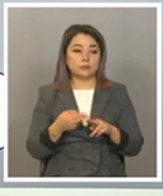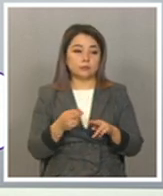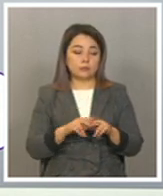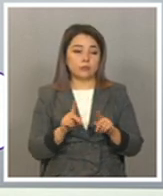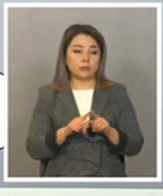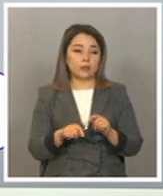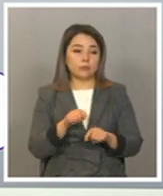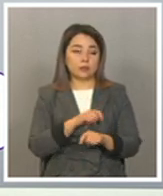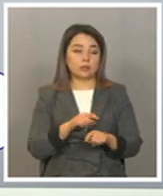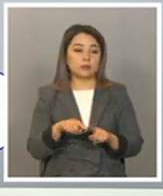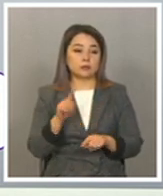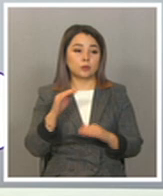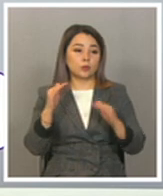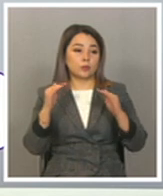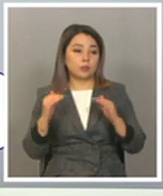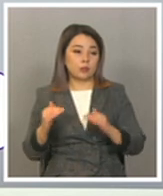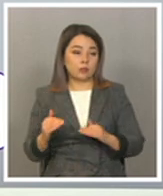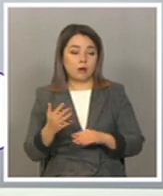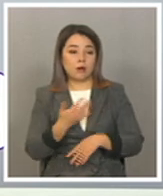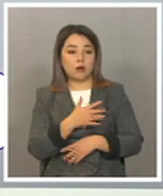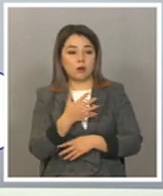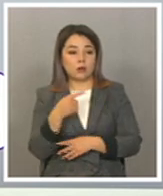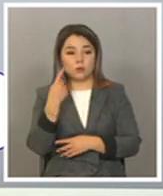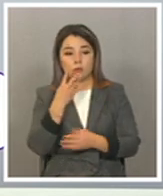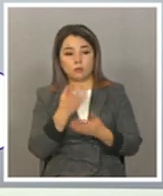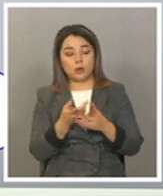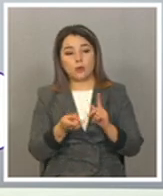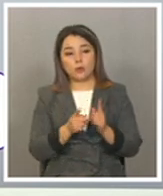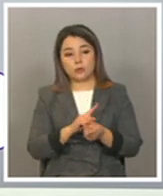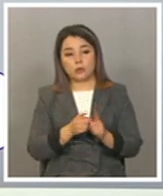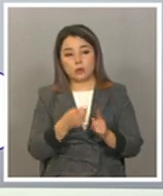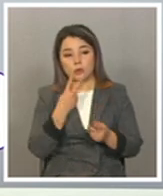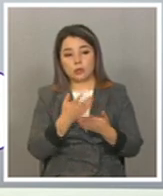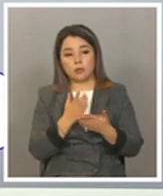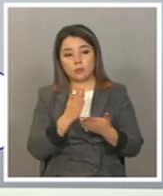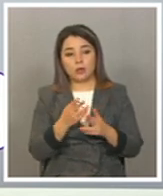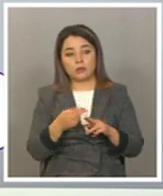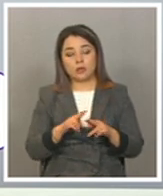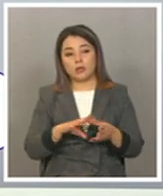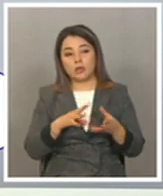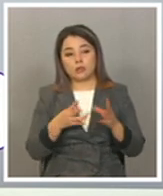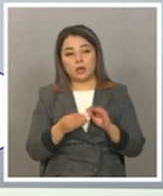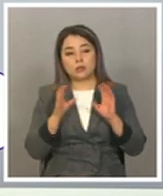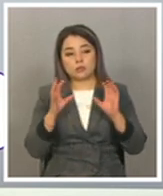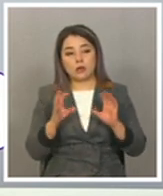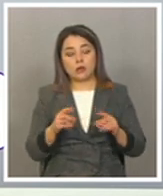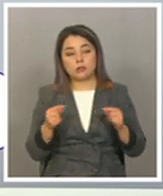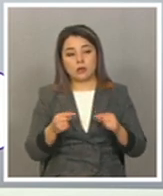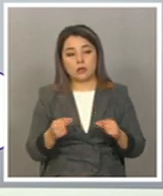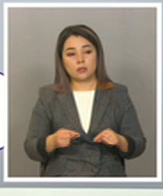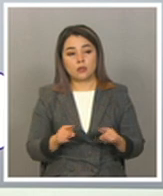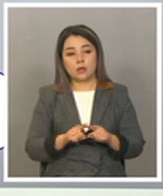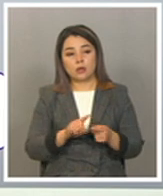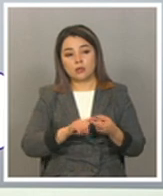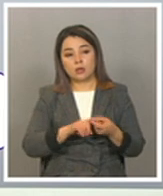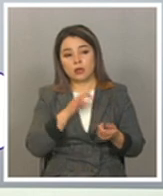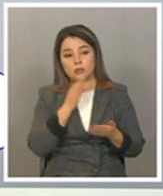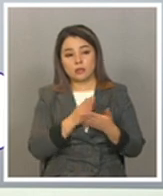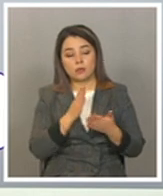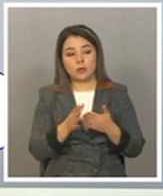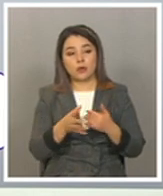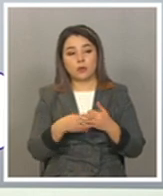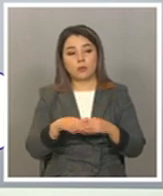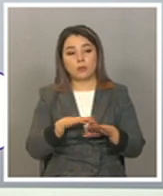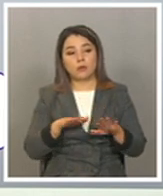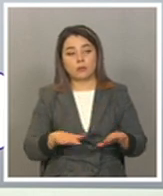биіктігі төмендеген сайын олардағы ағаш түрлерінде өзгеруін көріп отырмыз. Бұл жалпы заңдылыққа қатысты айтылған, яғни бір аумақта бұлардың